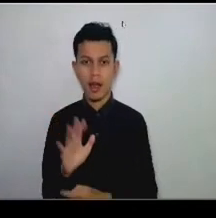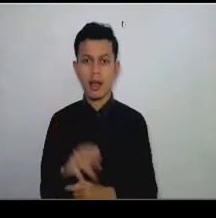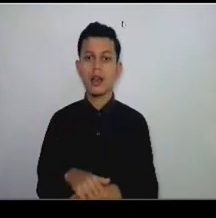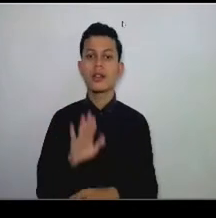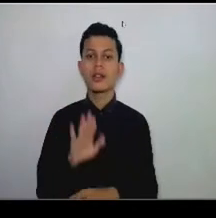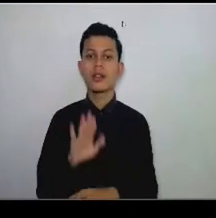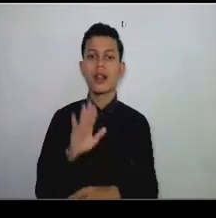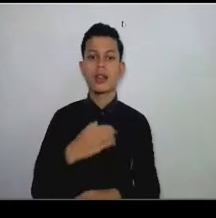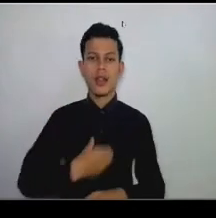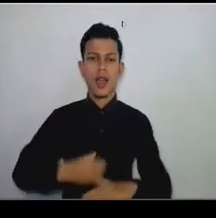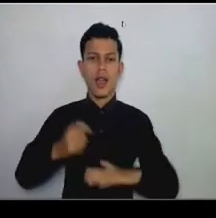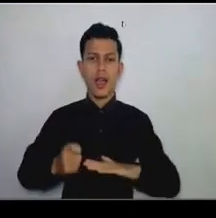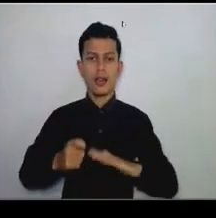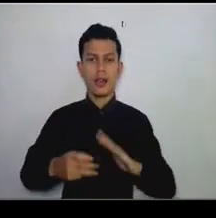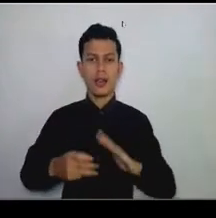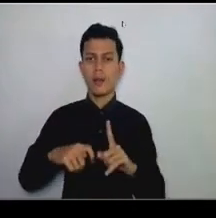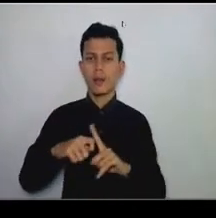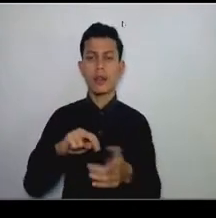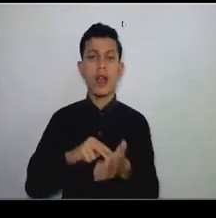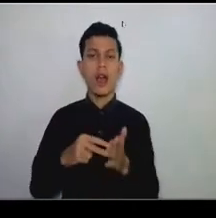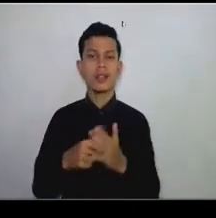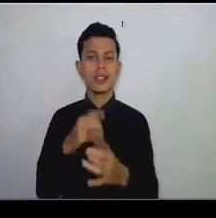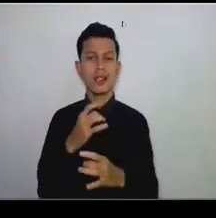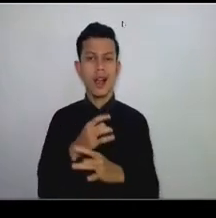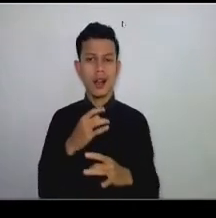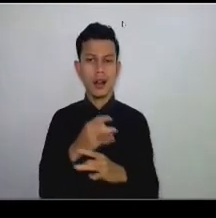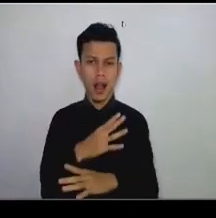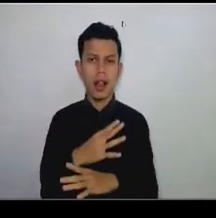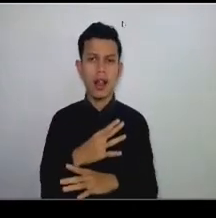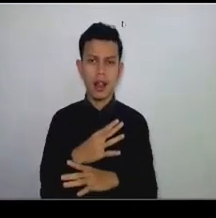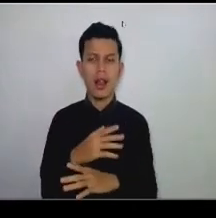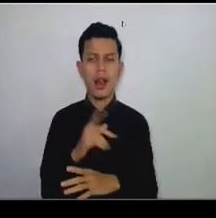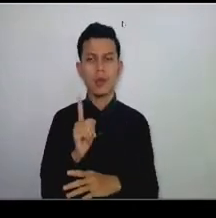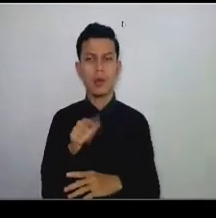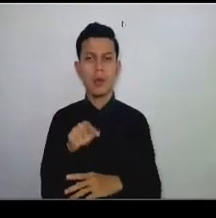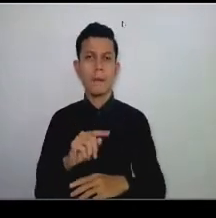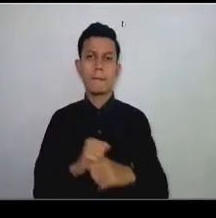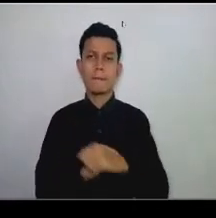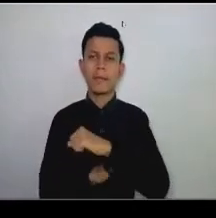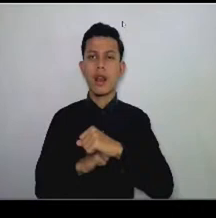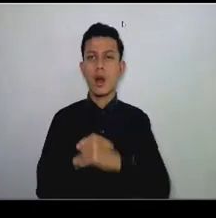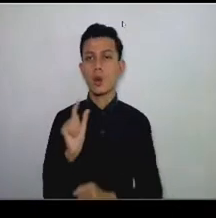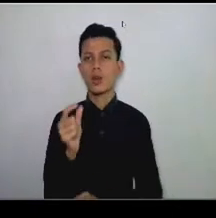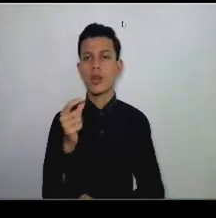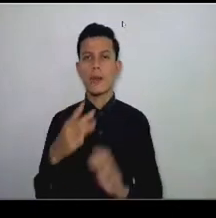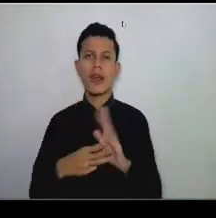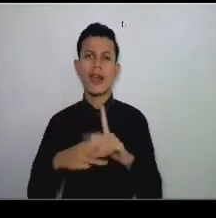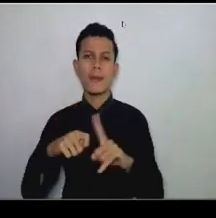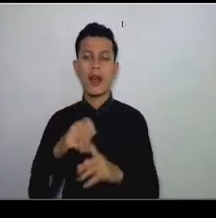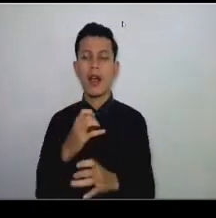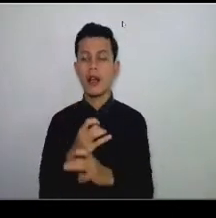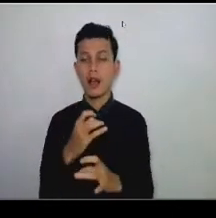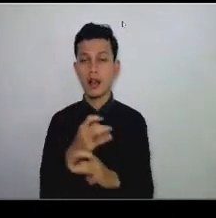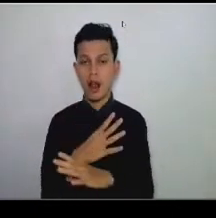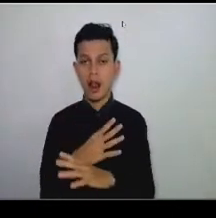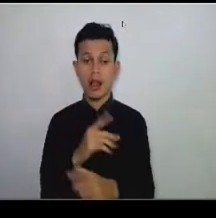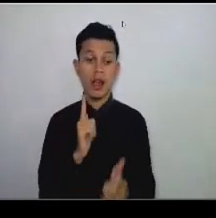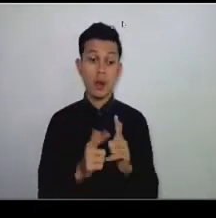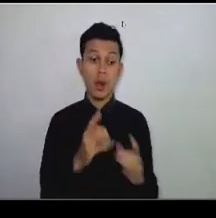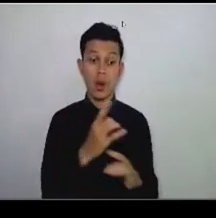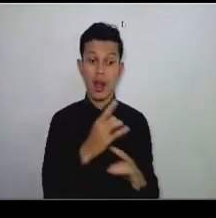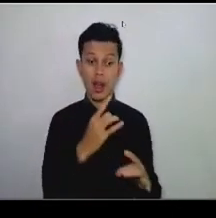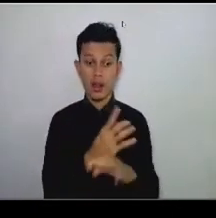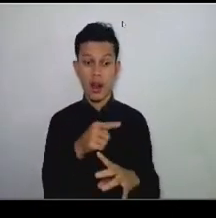hakim konstitusi Sungguhnya telah gagal memerankan dirinya sebagai pilar utama dan roh Mahkamah Konstitusi apabila kegagalan demikian